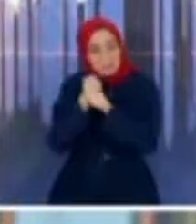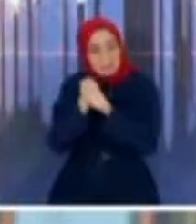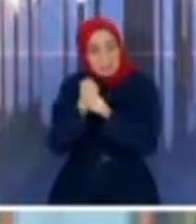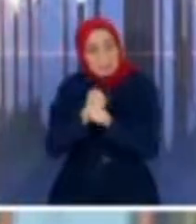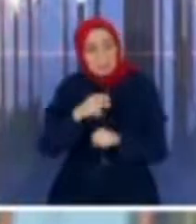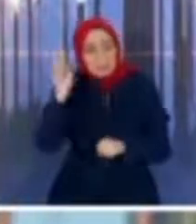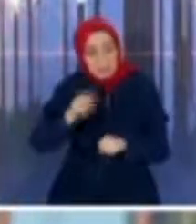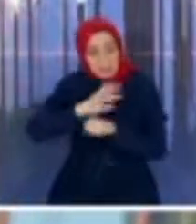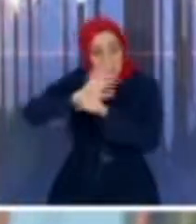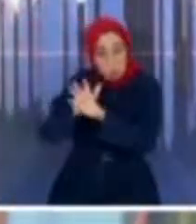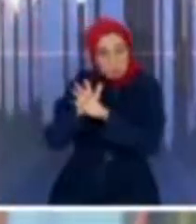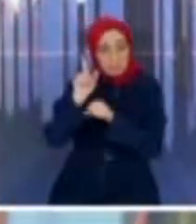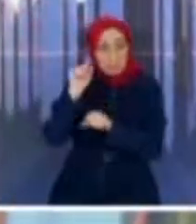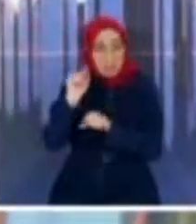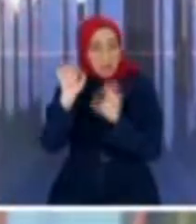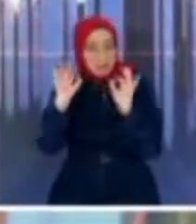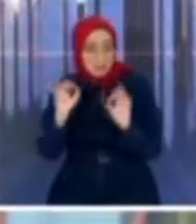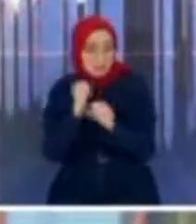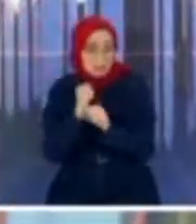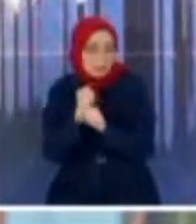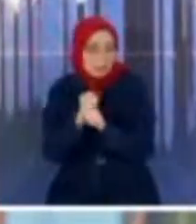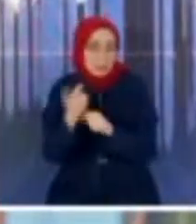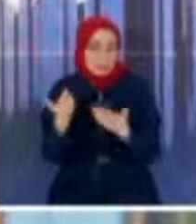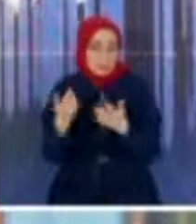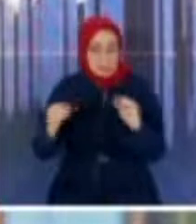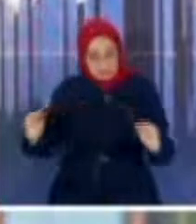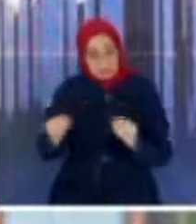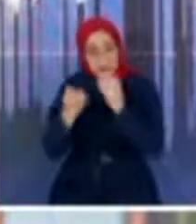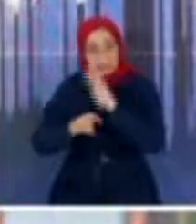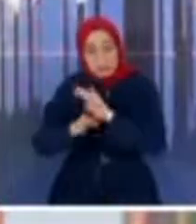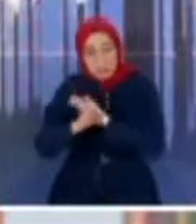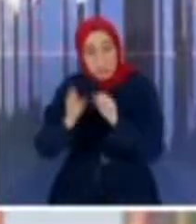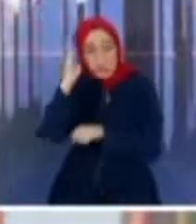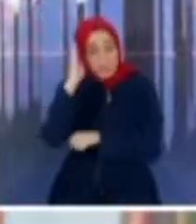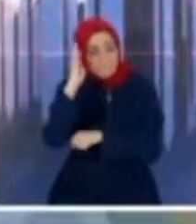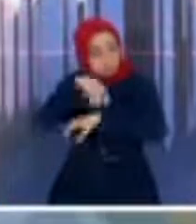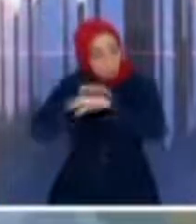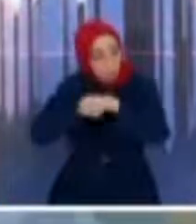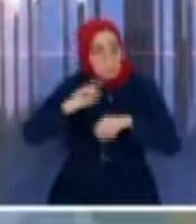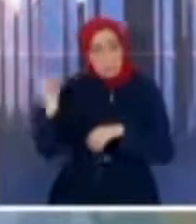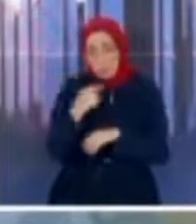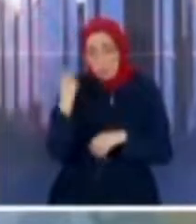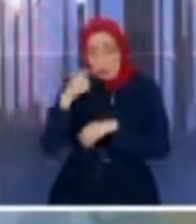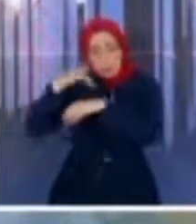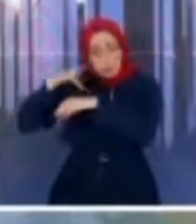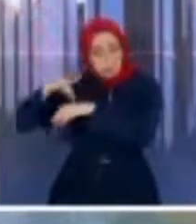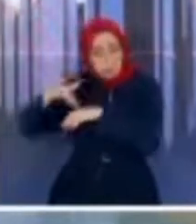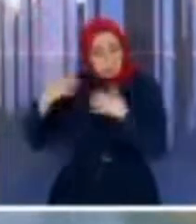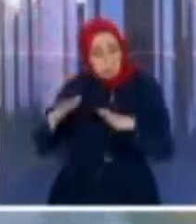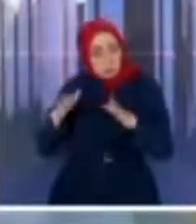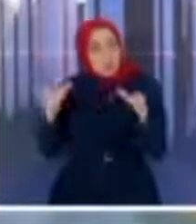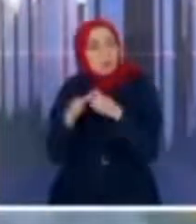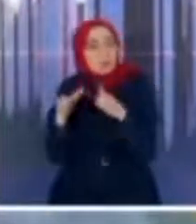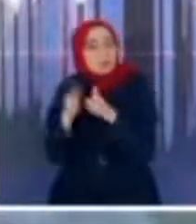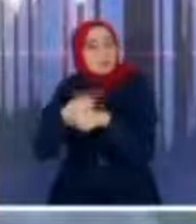في الكوفيد على الأقل في الكريز من الأول، ظهر لي باجة كيما الولايات الكل الهيئات المحلية